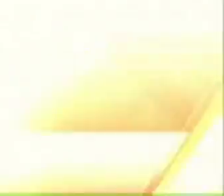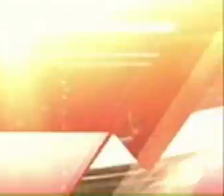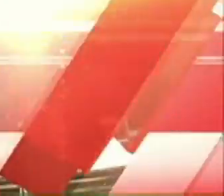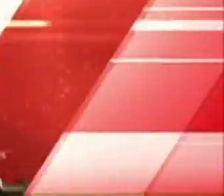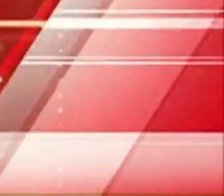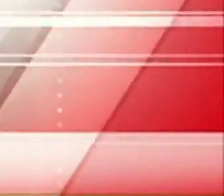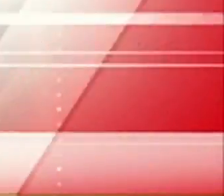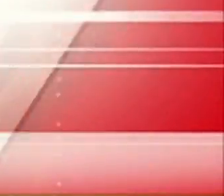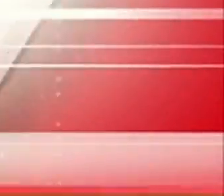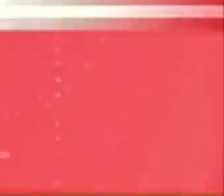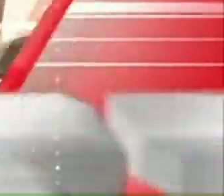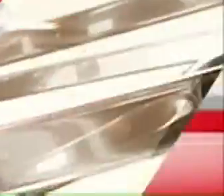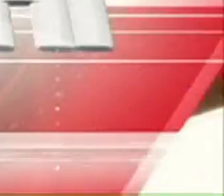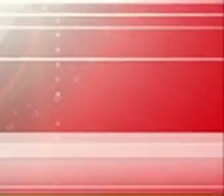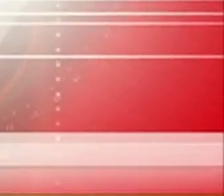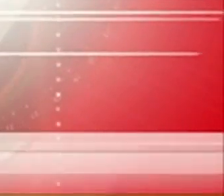Музика